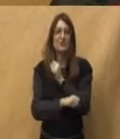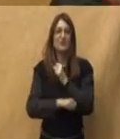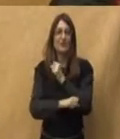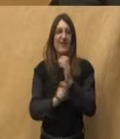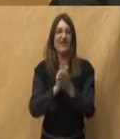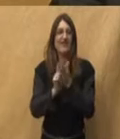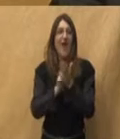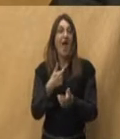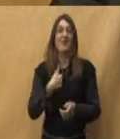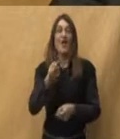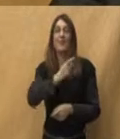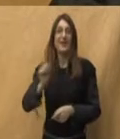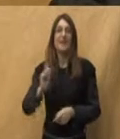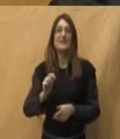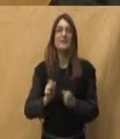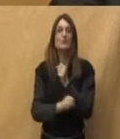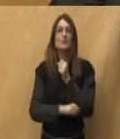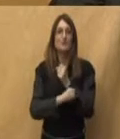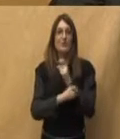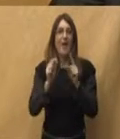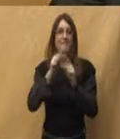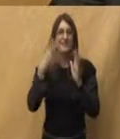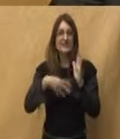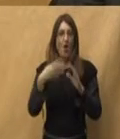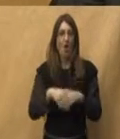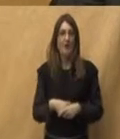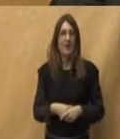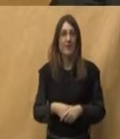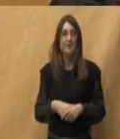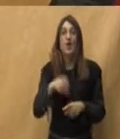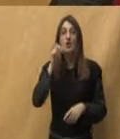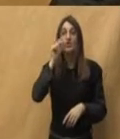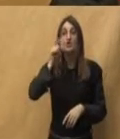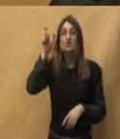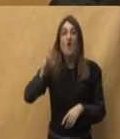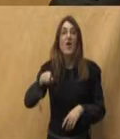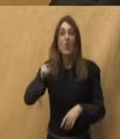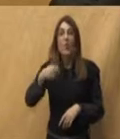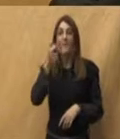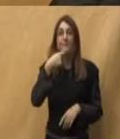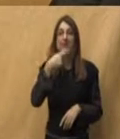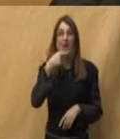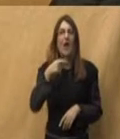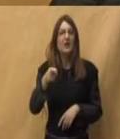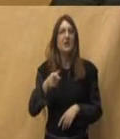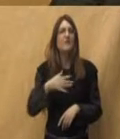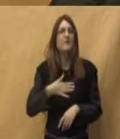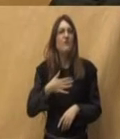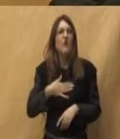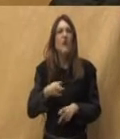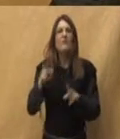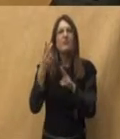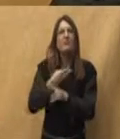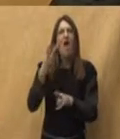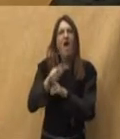dana, iako nikad nisam studirao psihologiju. Naime, čovjek je u prehrani vrlo sklon